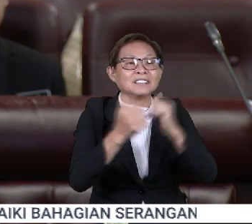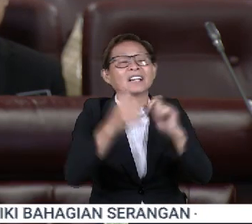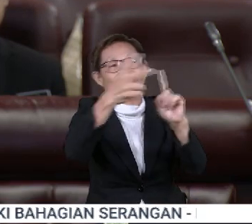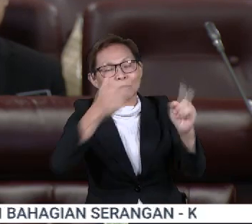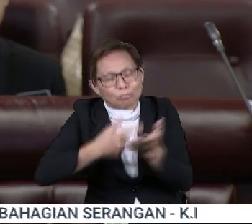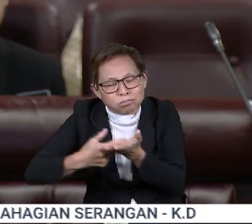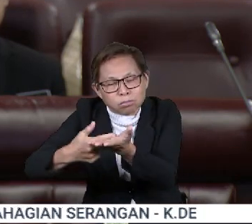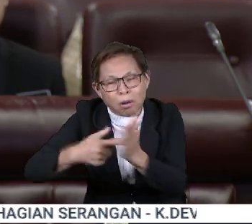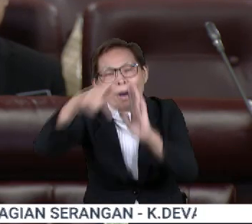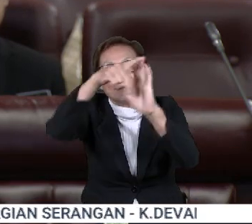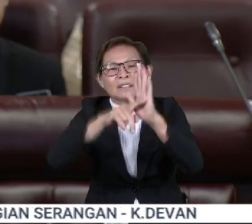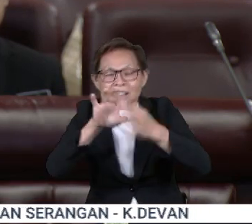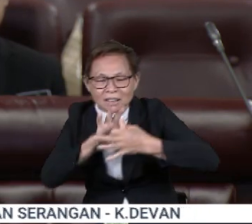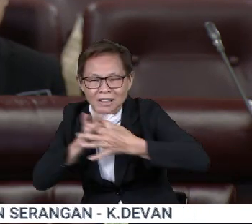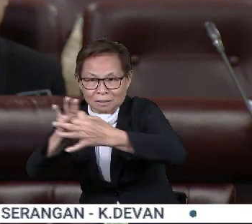kerjasama dia ada